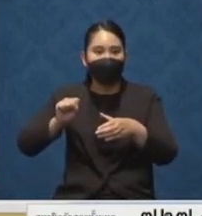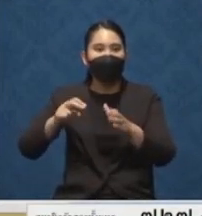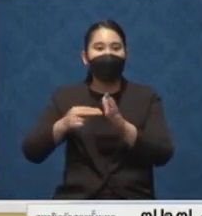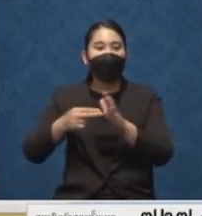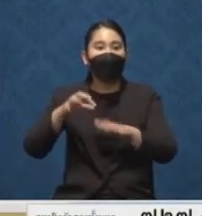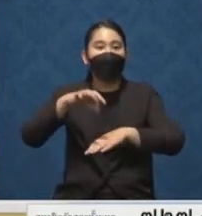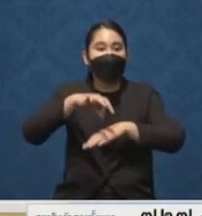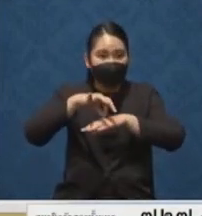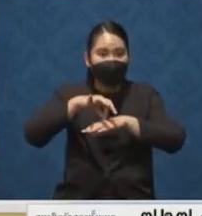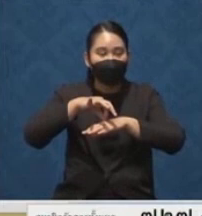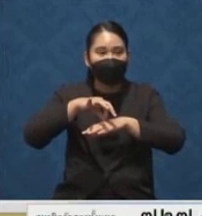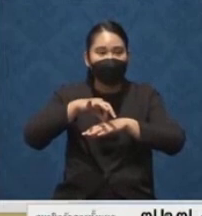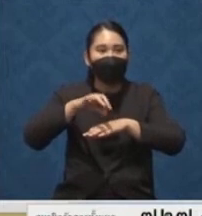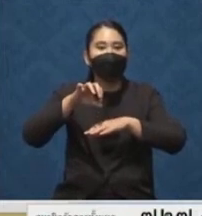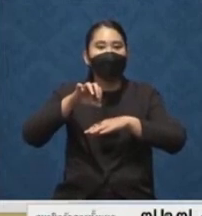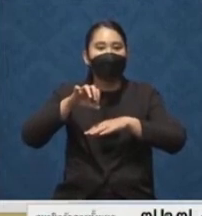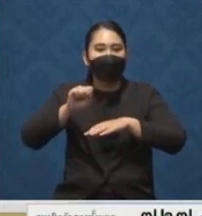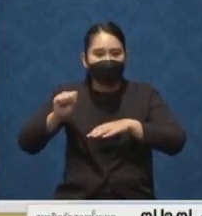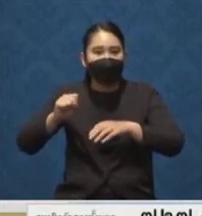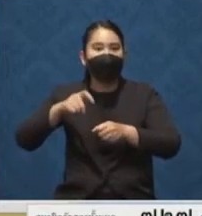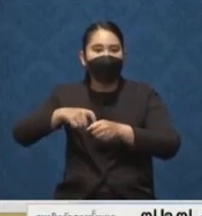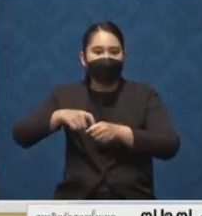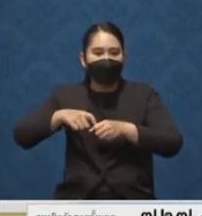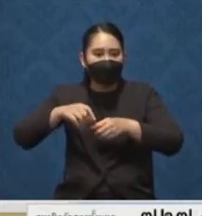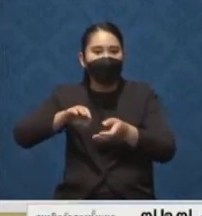พ้นจากความเป็นสมาชิกสภาผู้แทนราษฎร